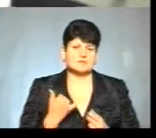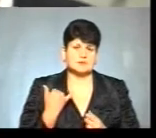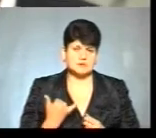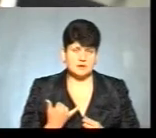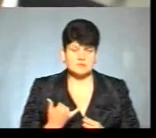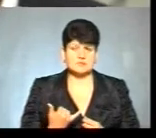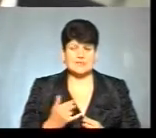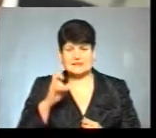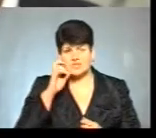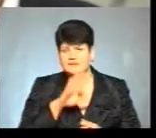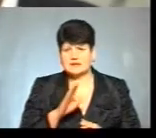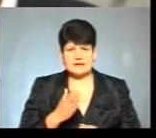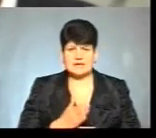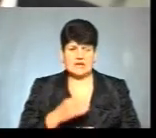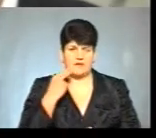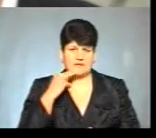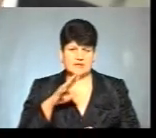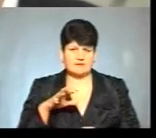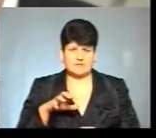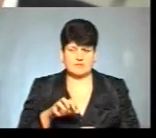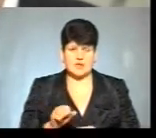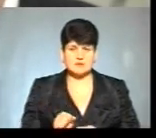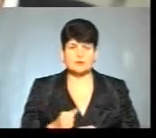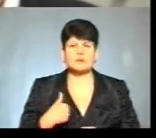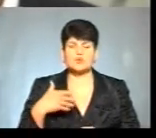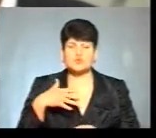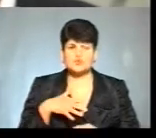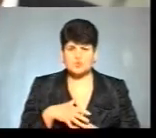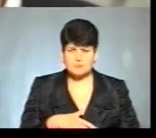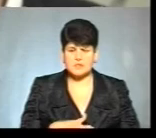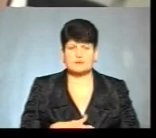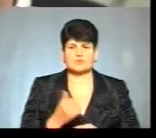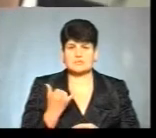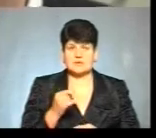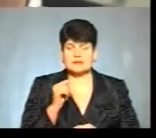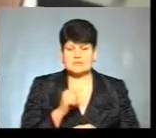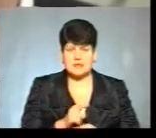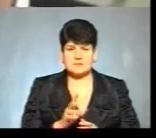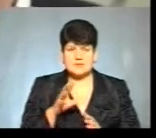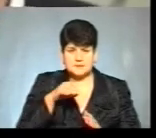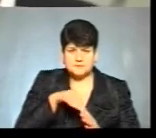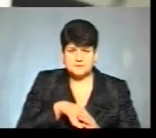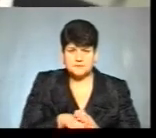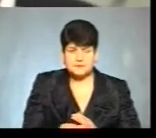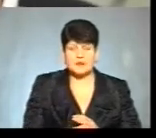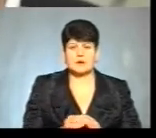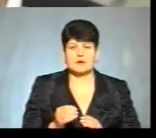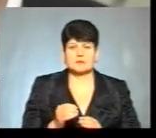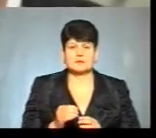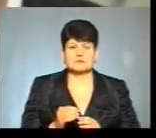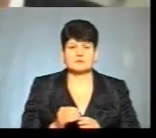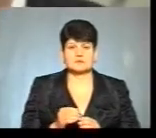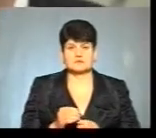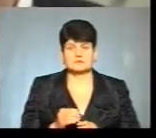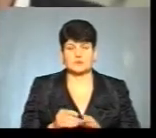є ефективним власником. От. І ми розуміємо, що якраз там є зарита така доволі серйозна корупційна складова,